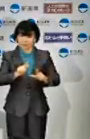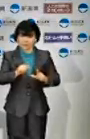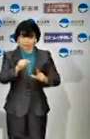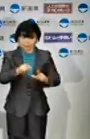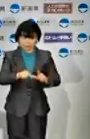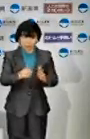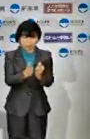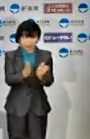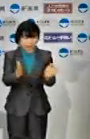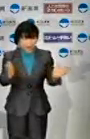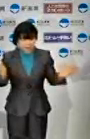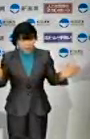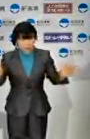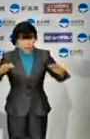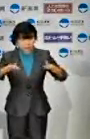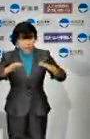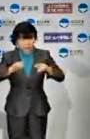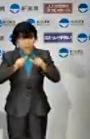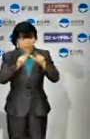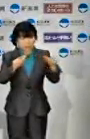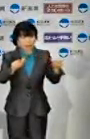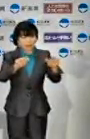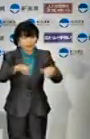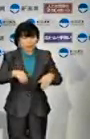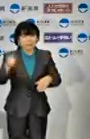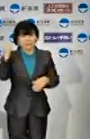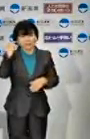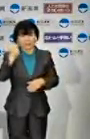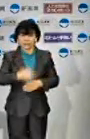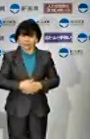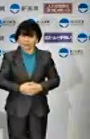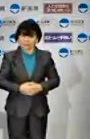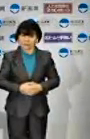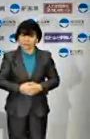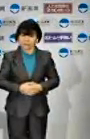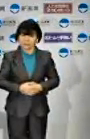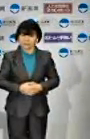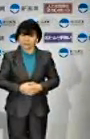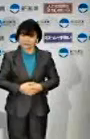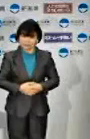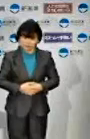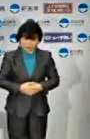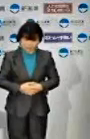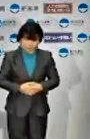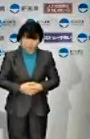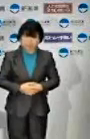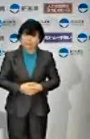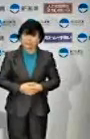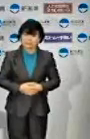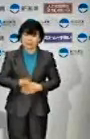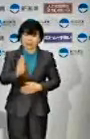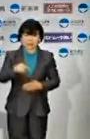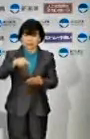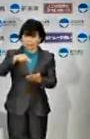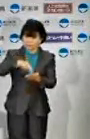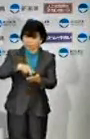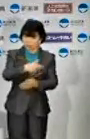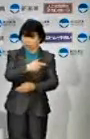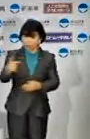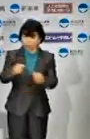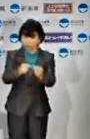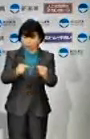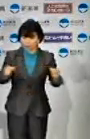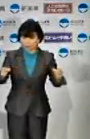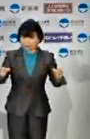幅広い議論をすると答えたというふうに聞いてますけど。 県としてもやっぱ大糸線は、まあ、大切